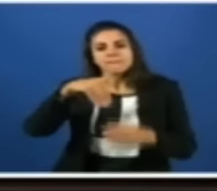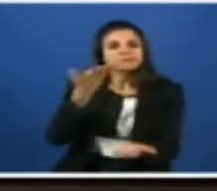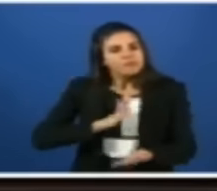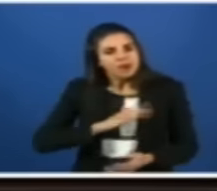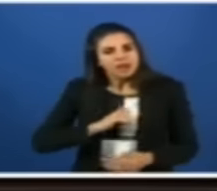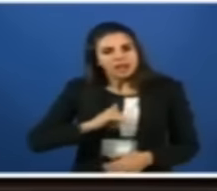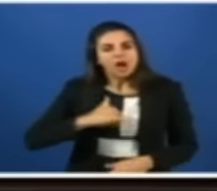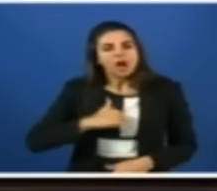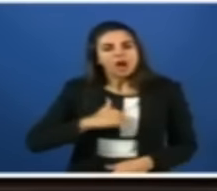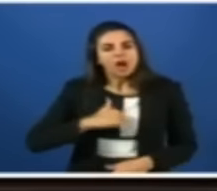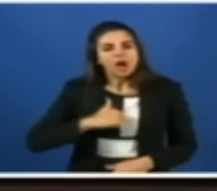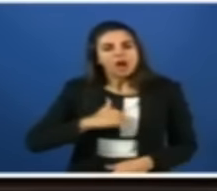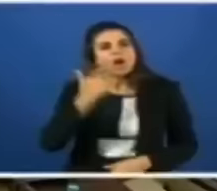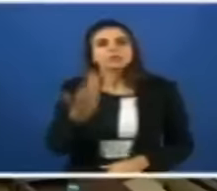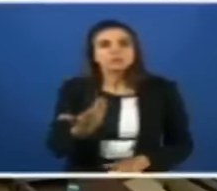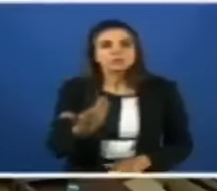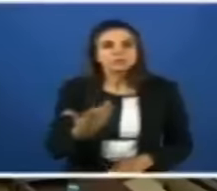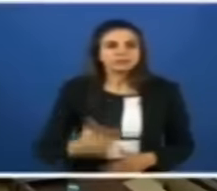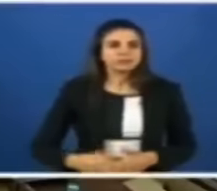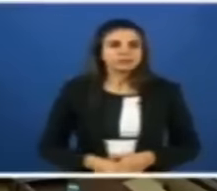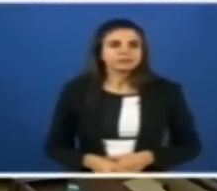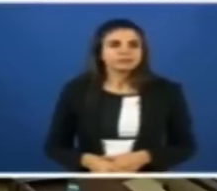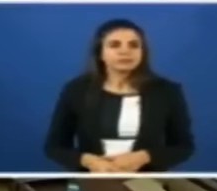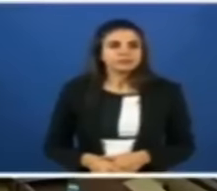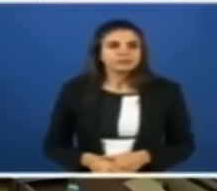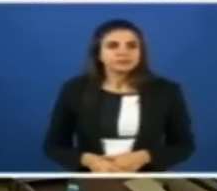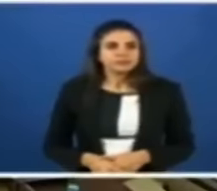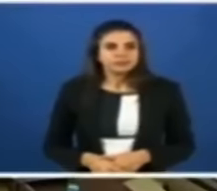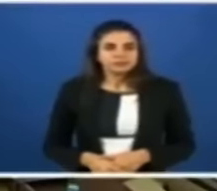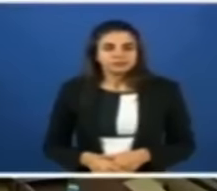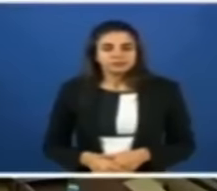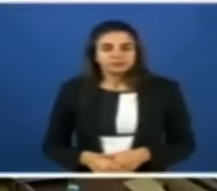olsun. Diyor.